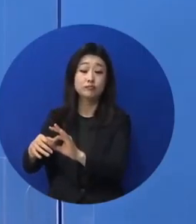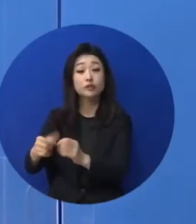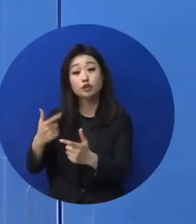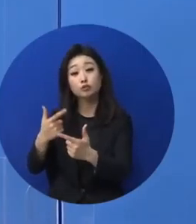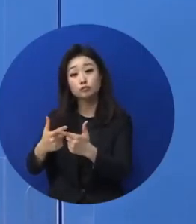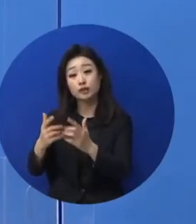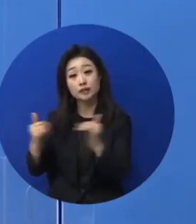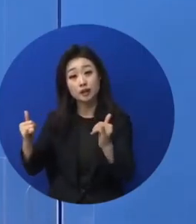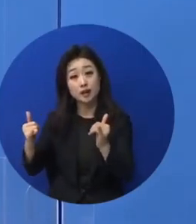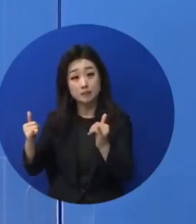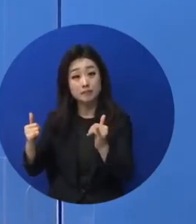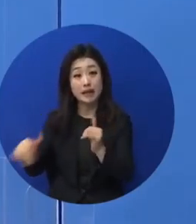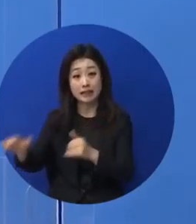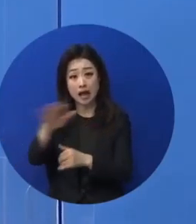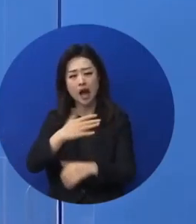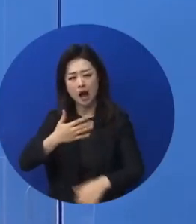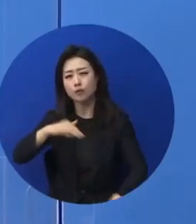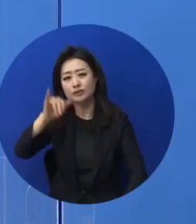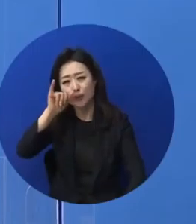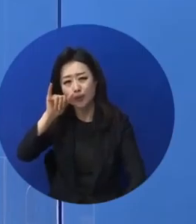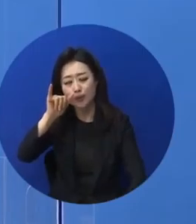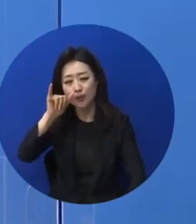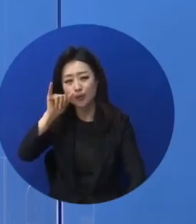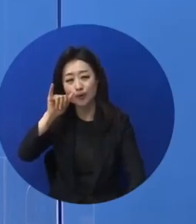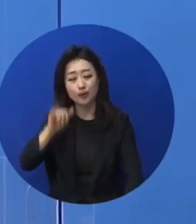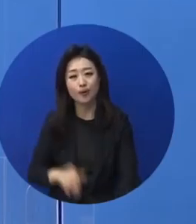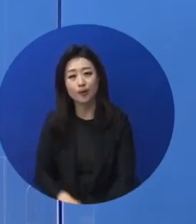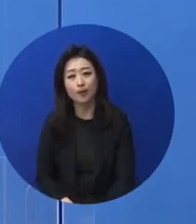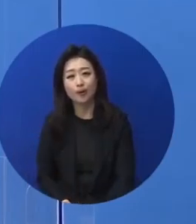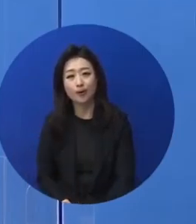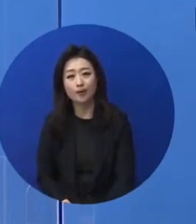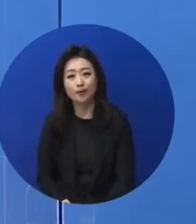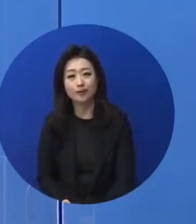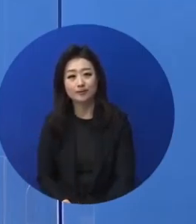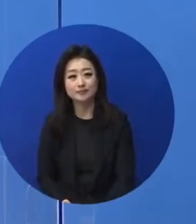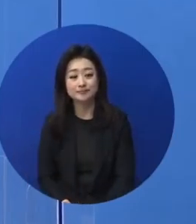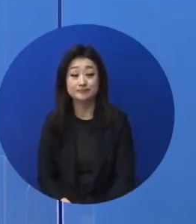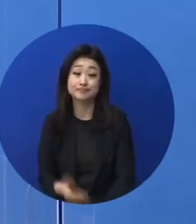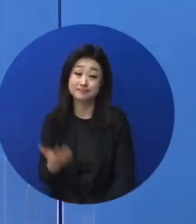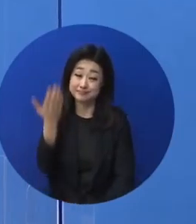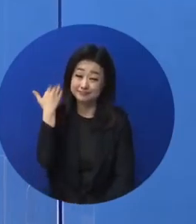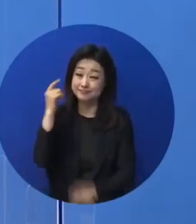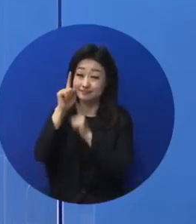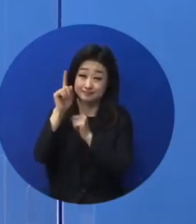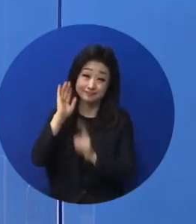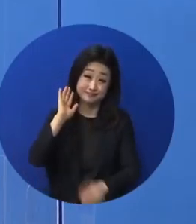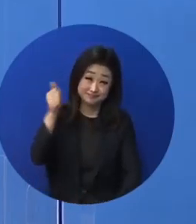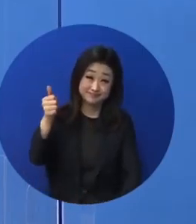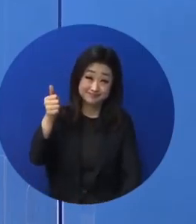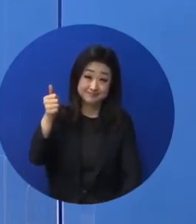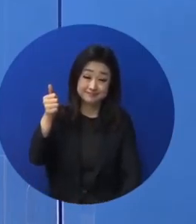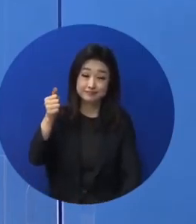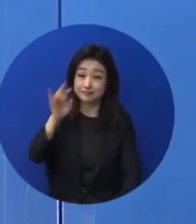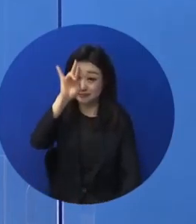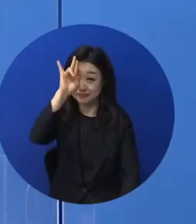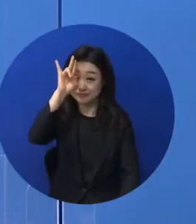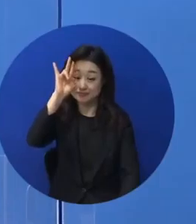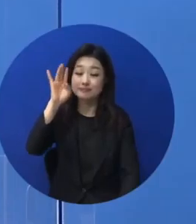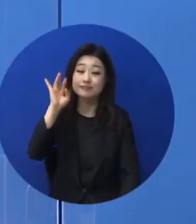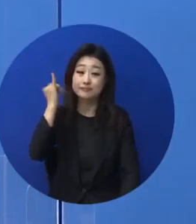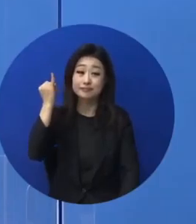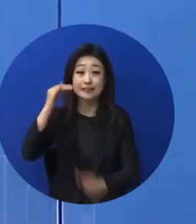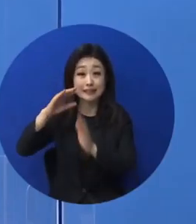시민들이 다 많이들 알고 계신데 사실 과거의 이명박 정권, 또 박근혜